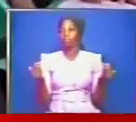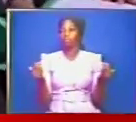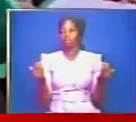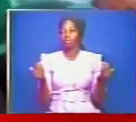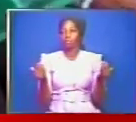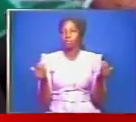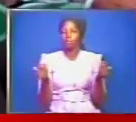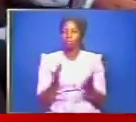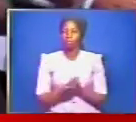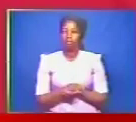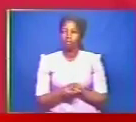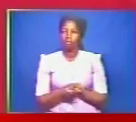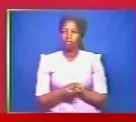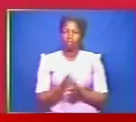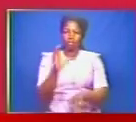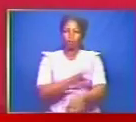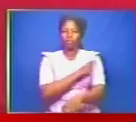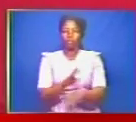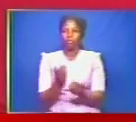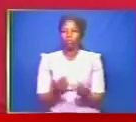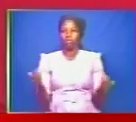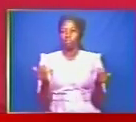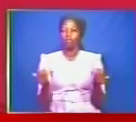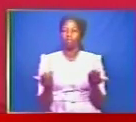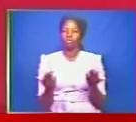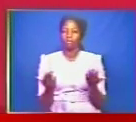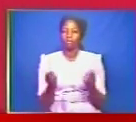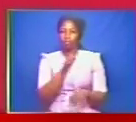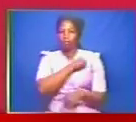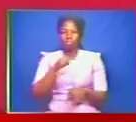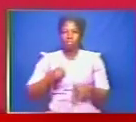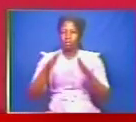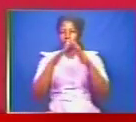in. Choir, watoto. Yeah, State House Chapel.